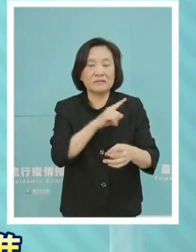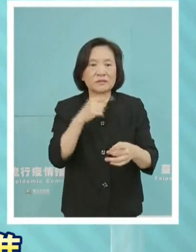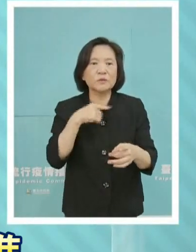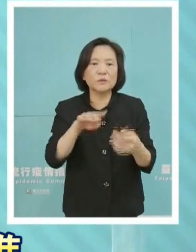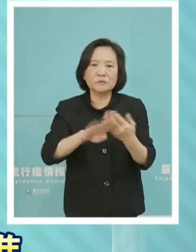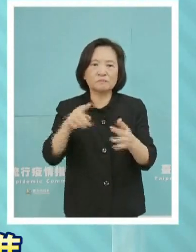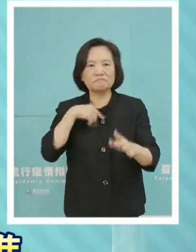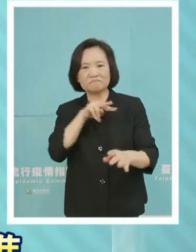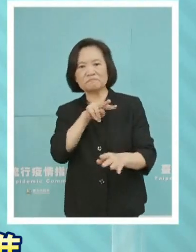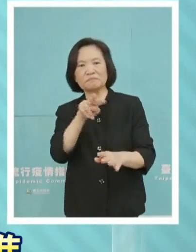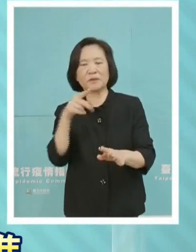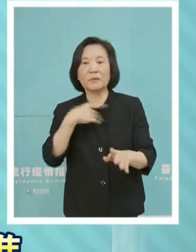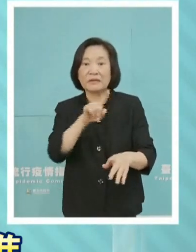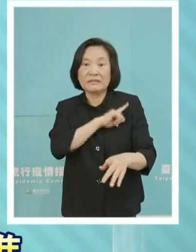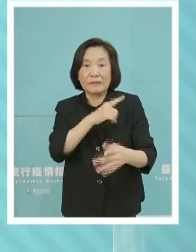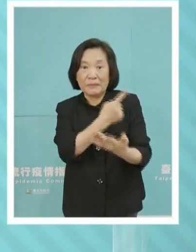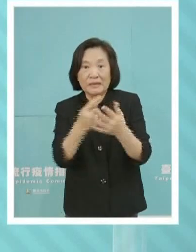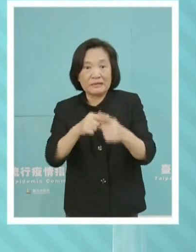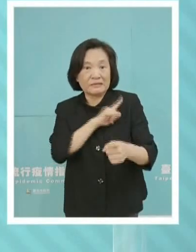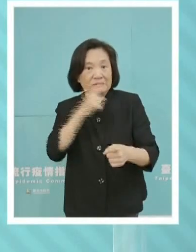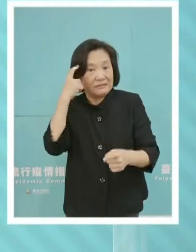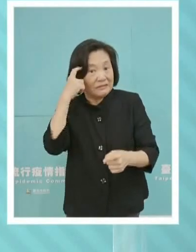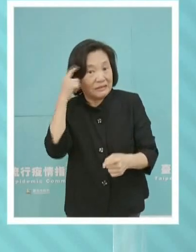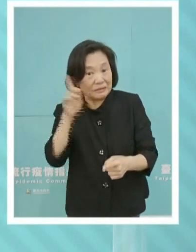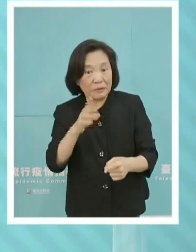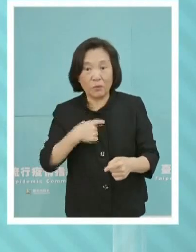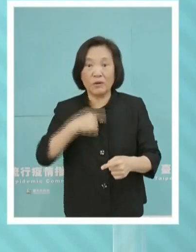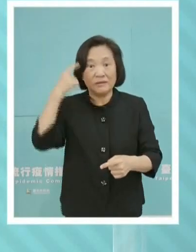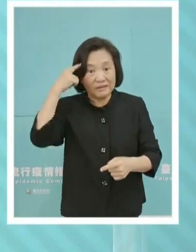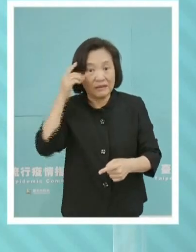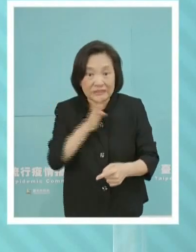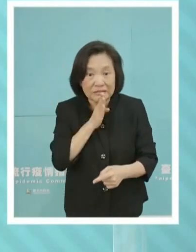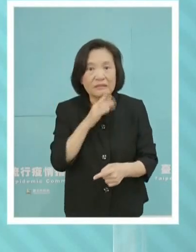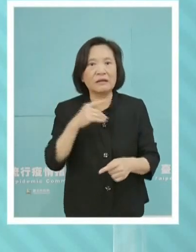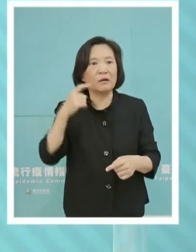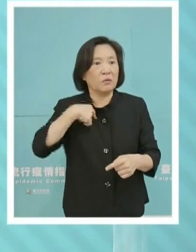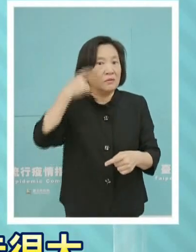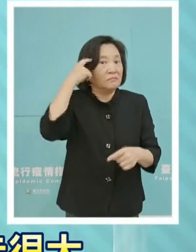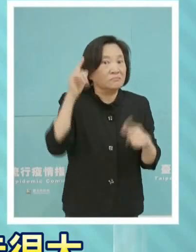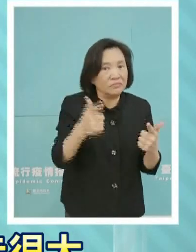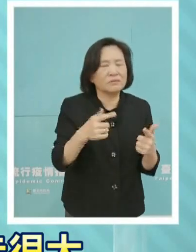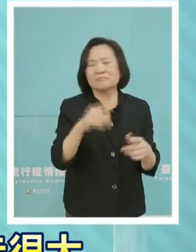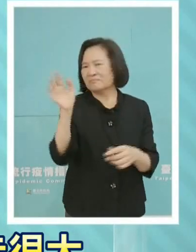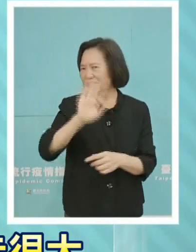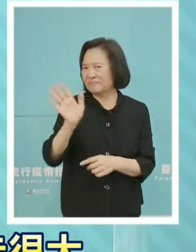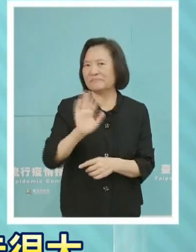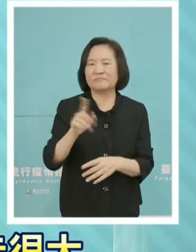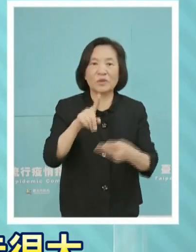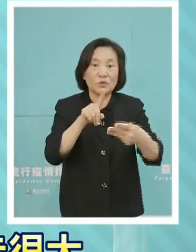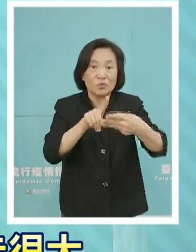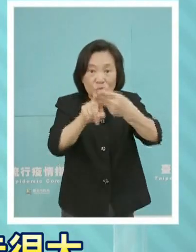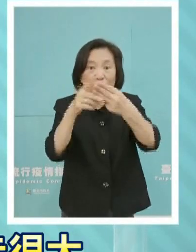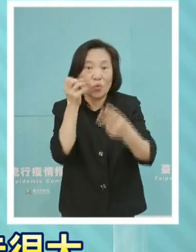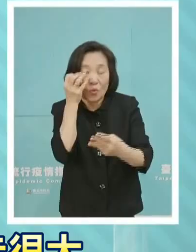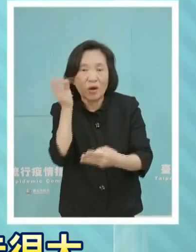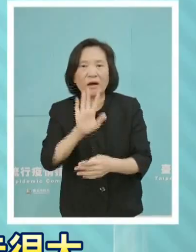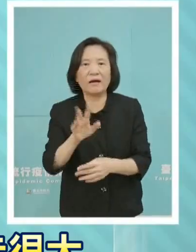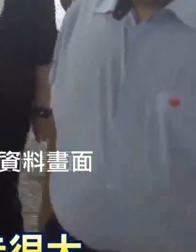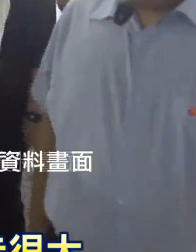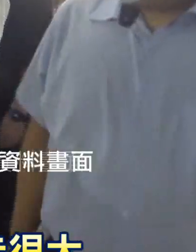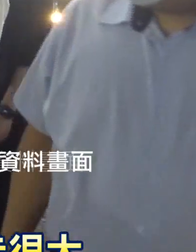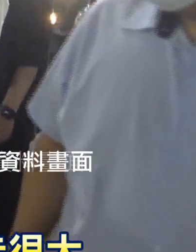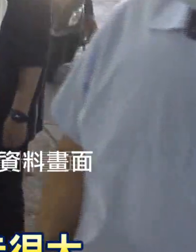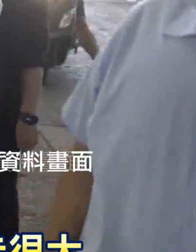进的就尽量去改进，用直接用客观数据。其实台北市在过去这几年进步很